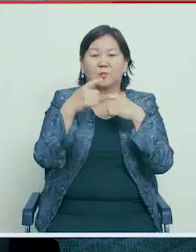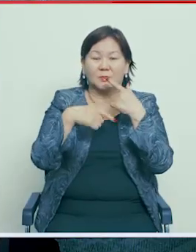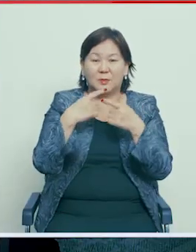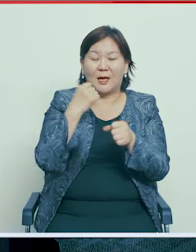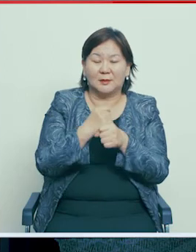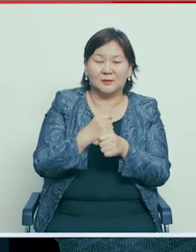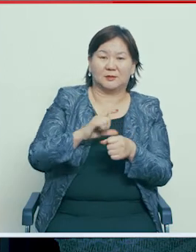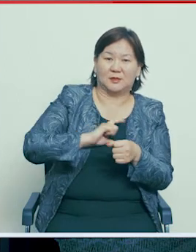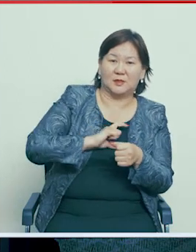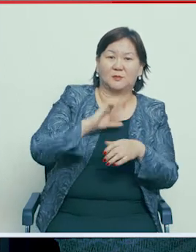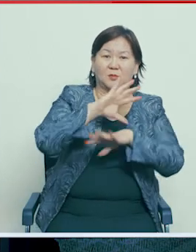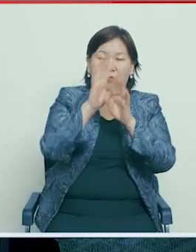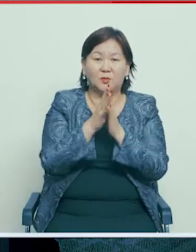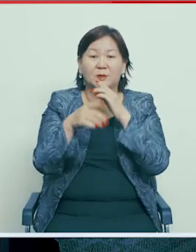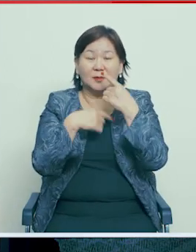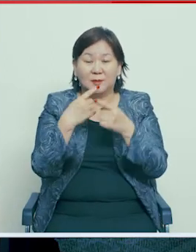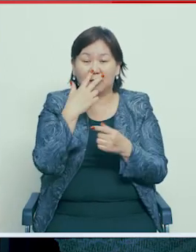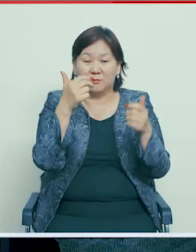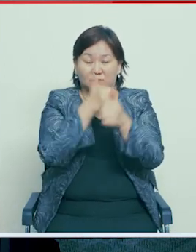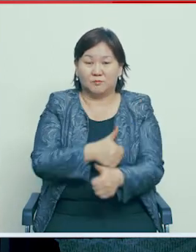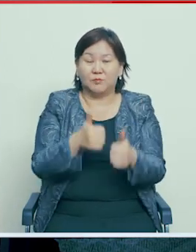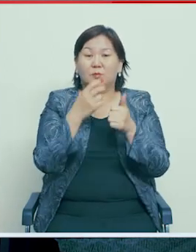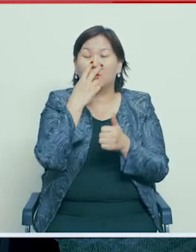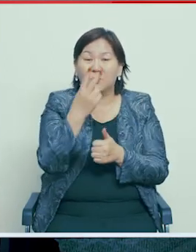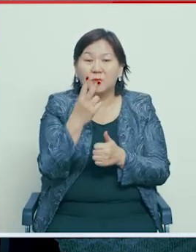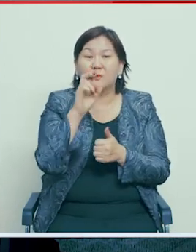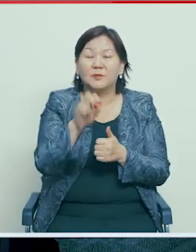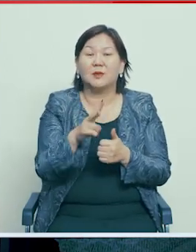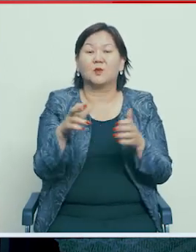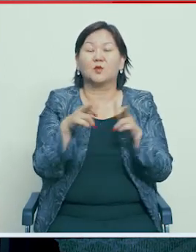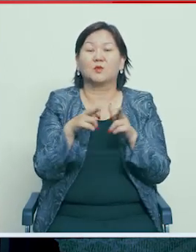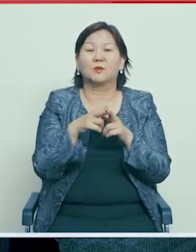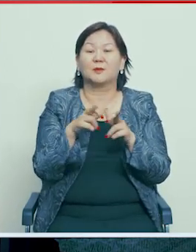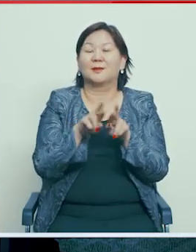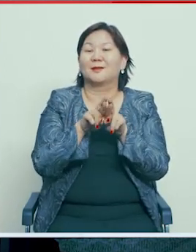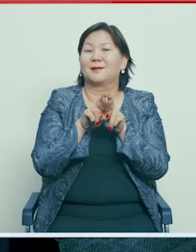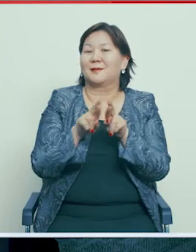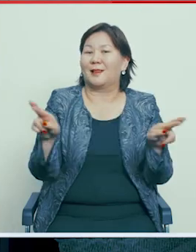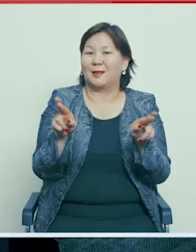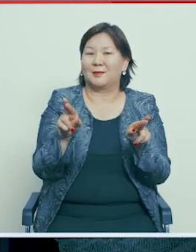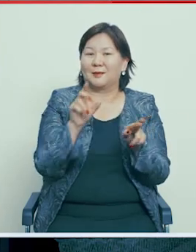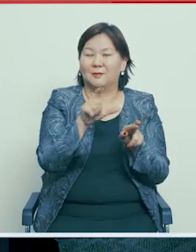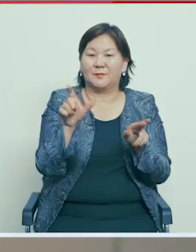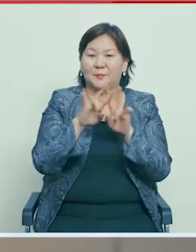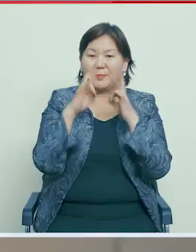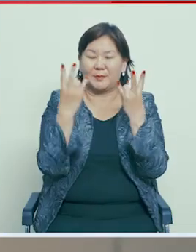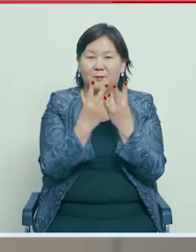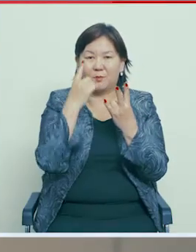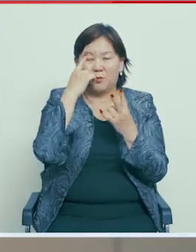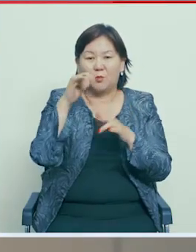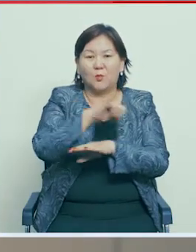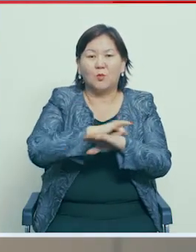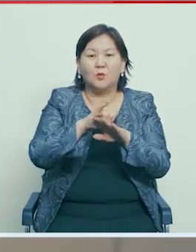Ажил эрхлэлтийнх нь энэ бүх орчинд бүрдүүлчлээ гэж үзэхэд хөгжлийн бэрхшээлтэй энэ ялгаатай хөгжилтэй хүмүүс маань нийгэмдээ Монгол улстай